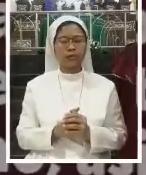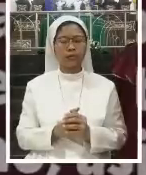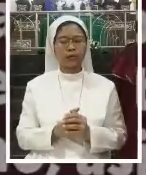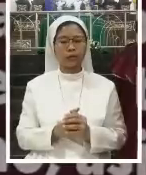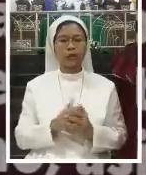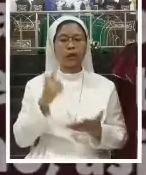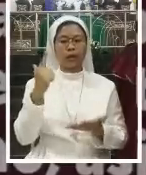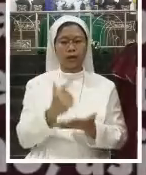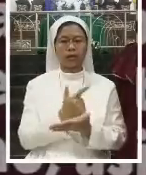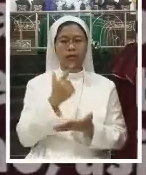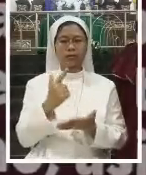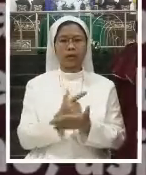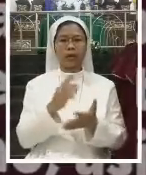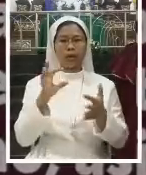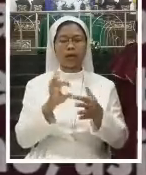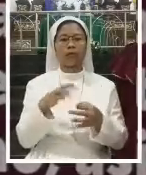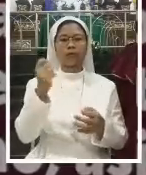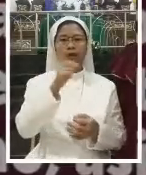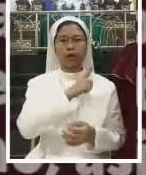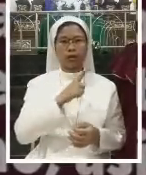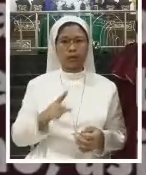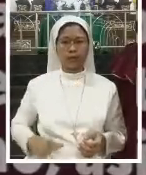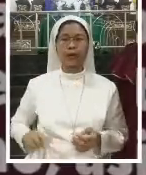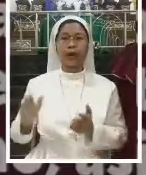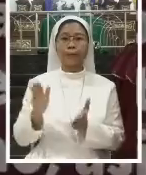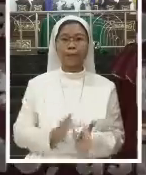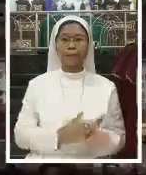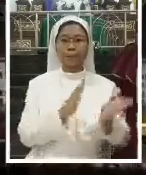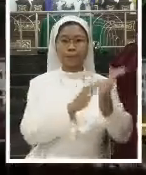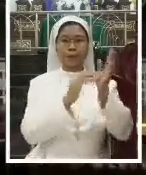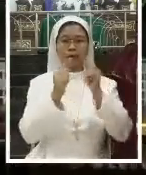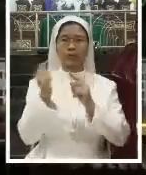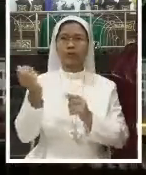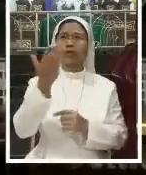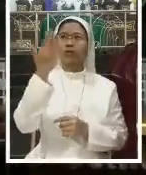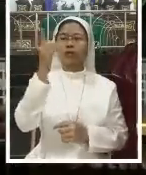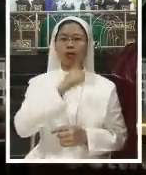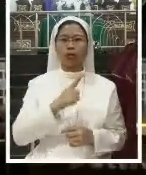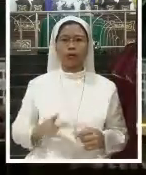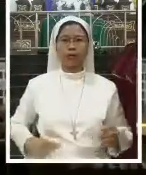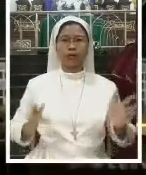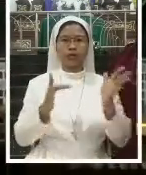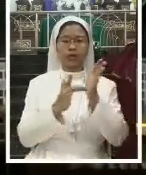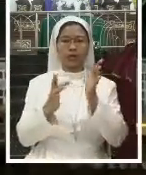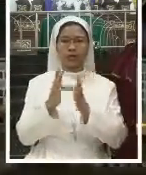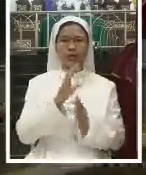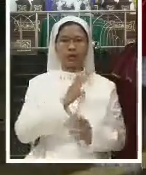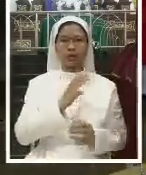Maray na bareta kan kagurangnan. Pag-umaw sa imo, Kristo.